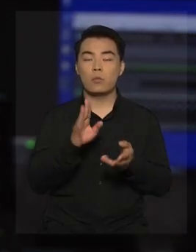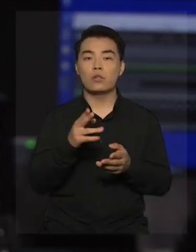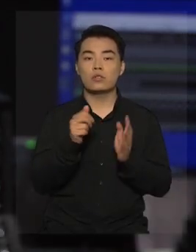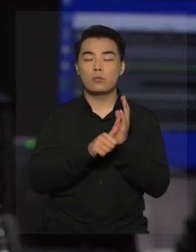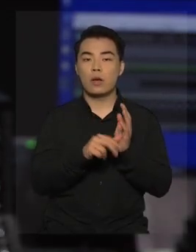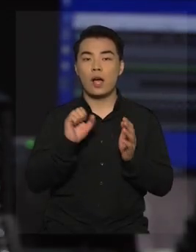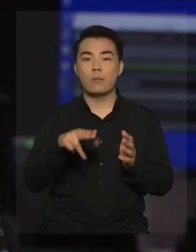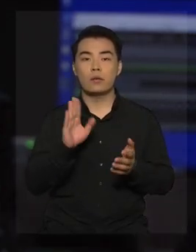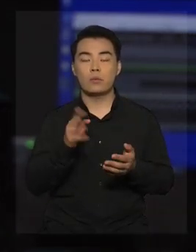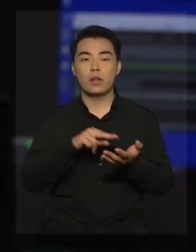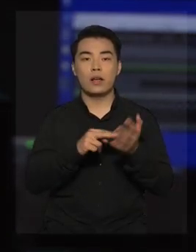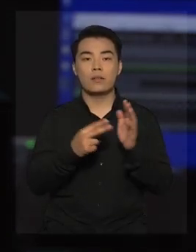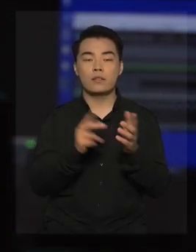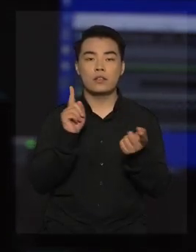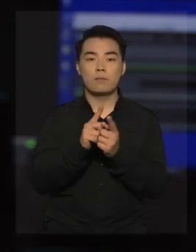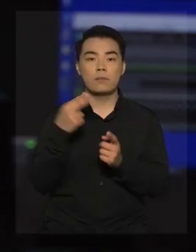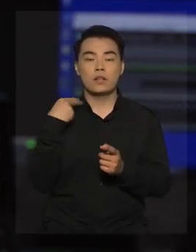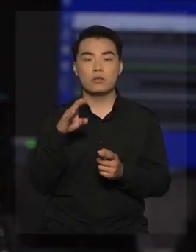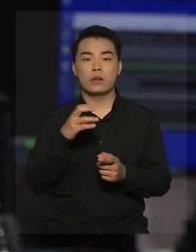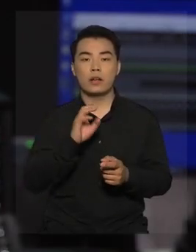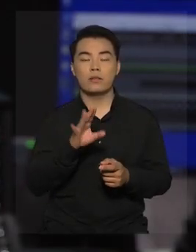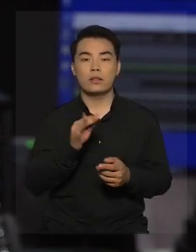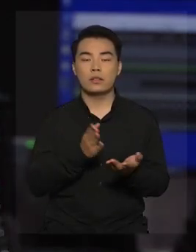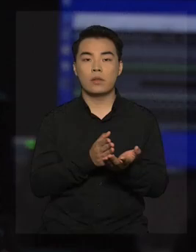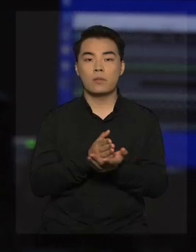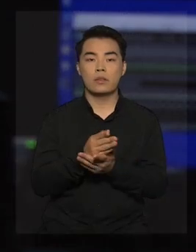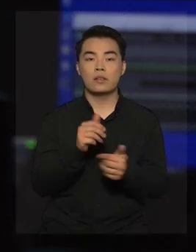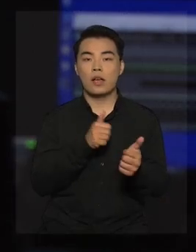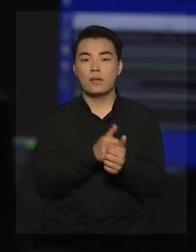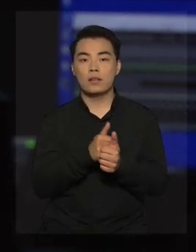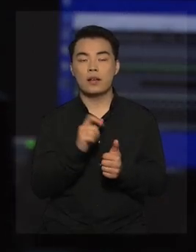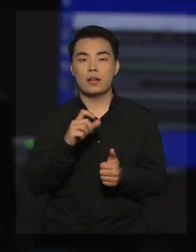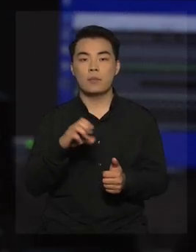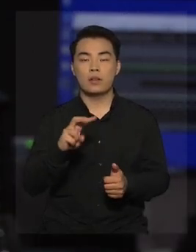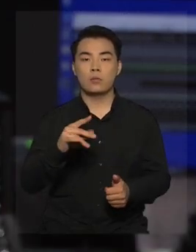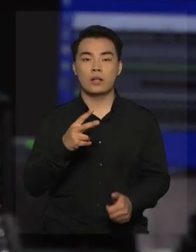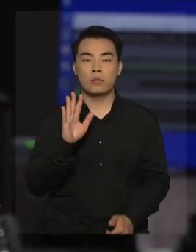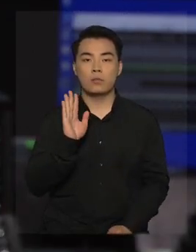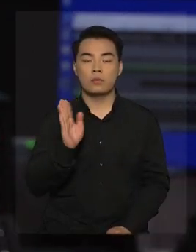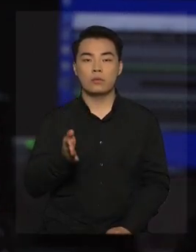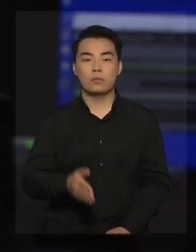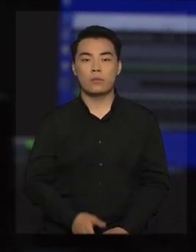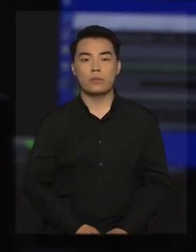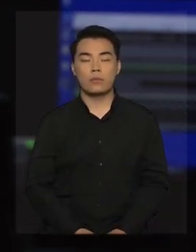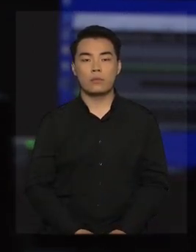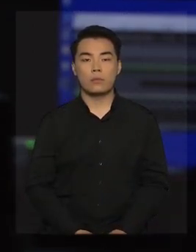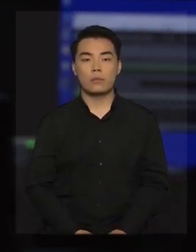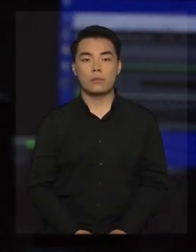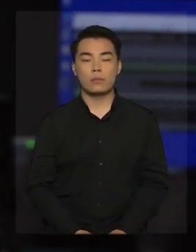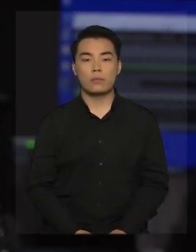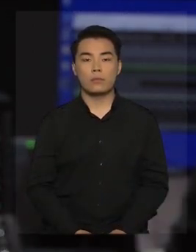апреля. В его рамках планируется встреча президента Токаева с дипломатическим советником Эммануэля Макрона.